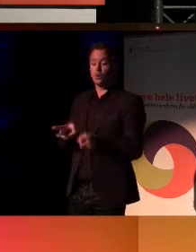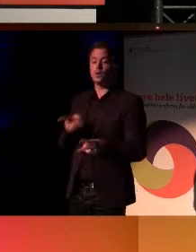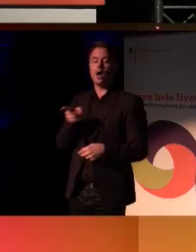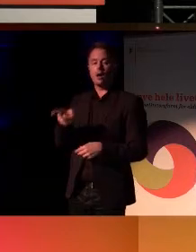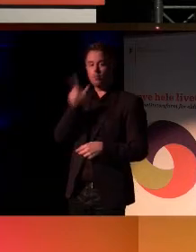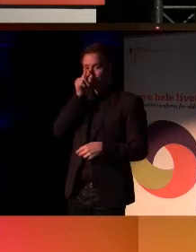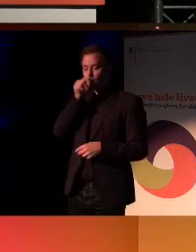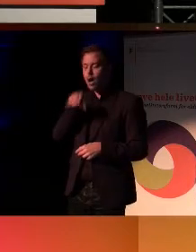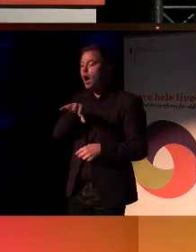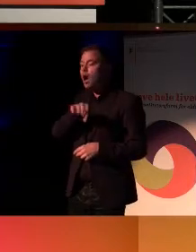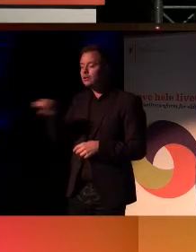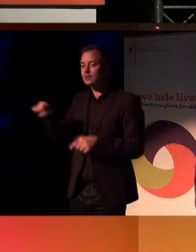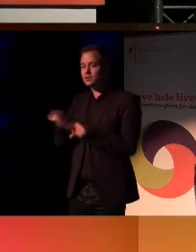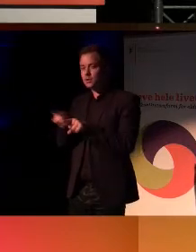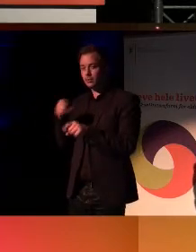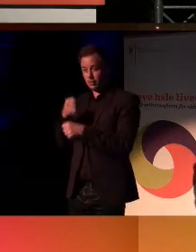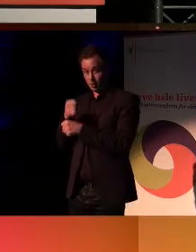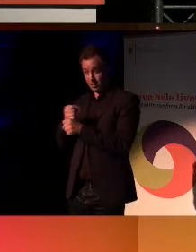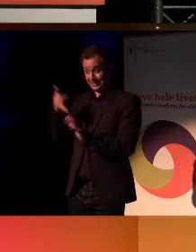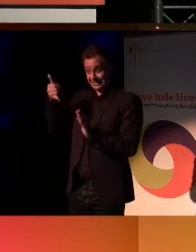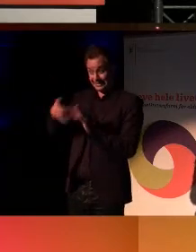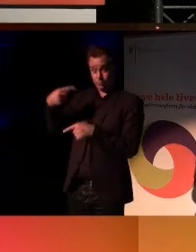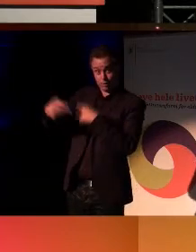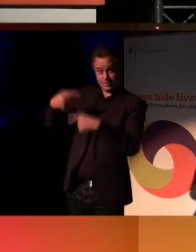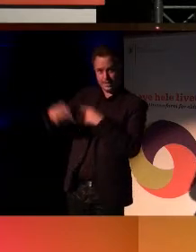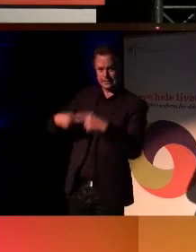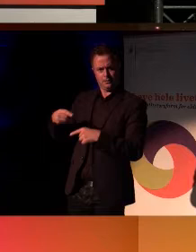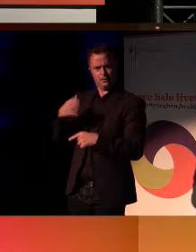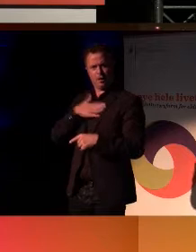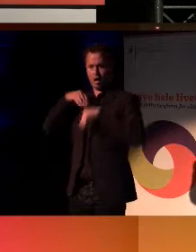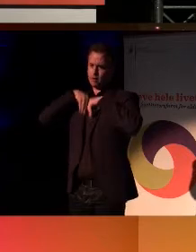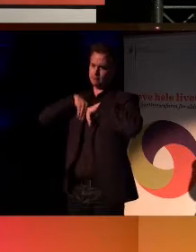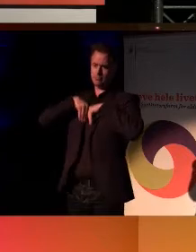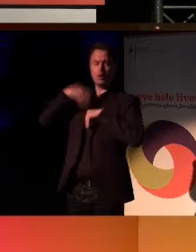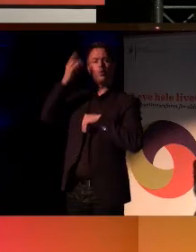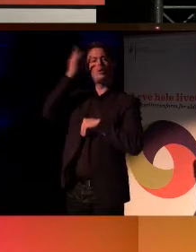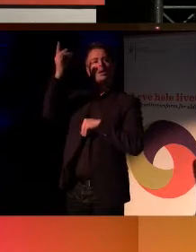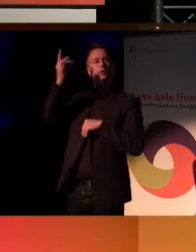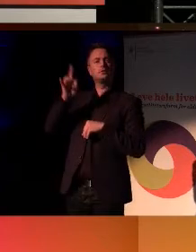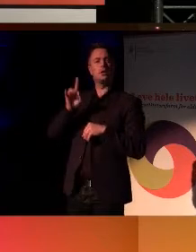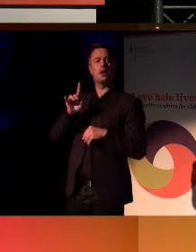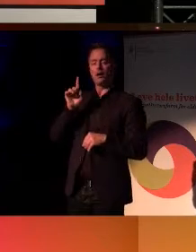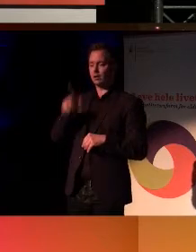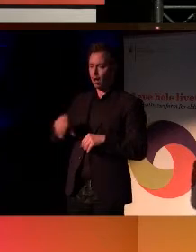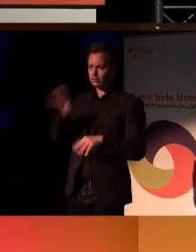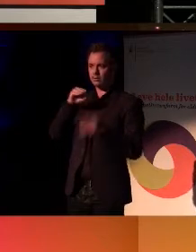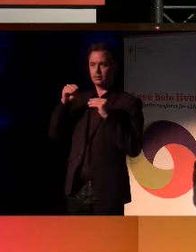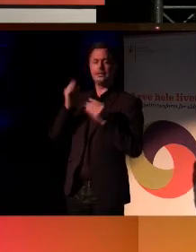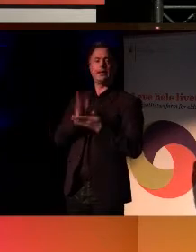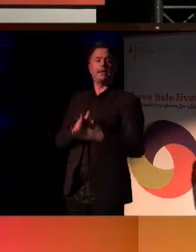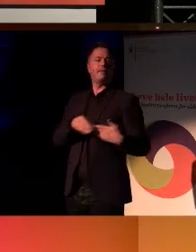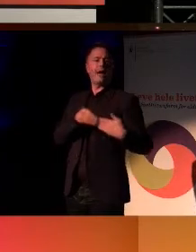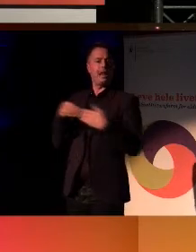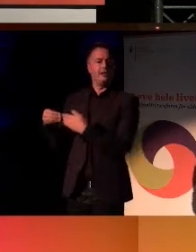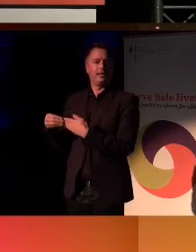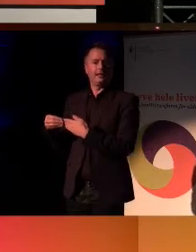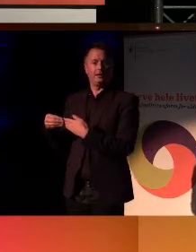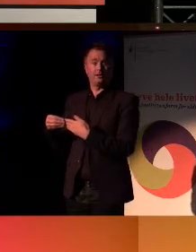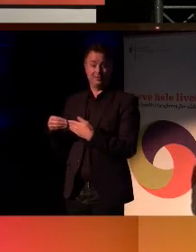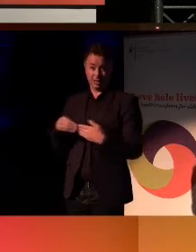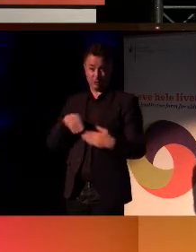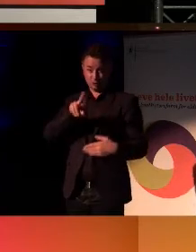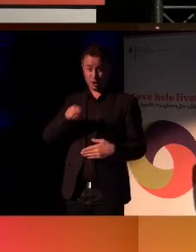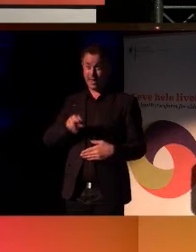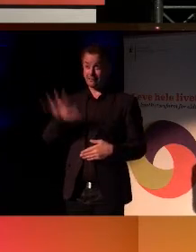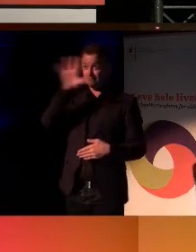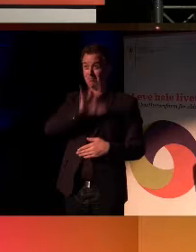alle som jobbet i prosessen hadde den nødvendige kompetansen og fikk den nødvendige veiledningen. Det ikke mange kommuner i Norge som